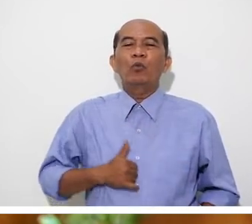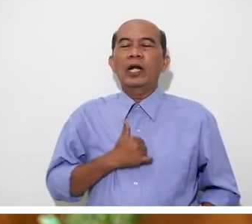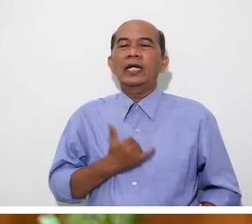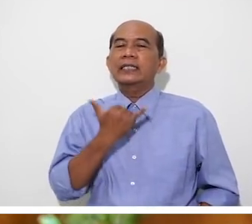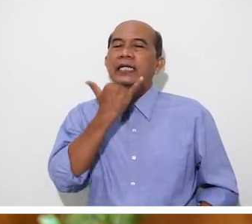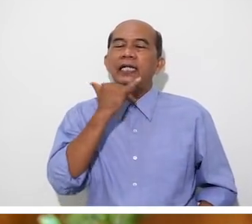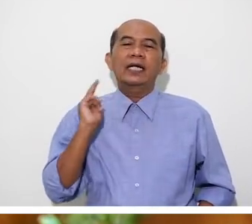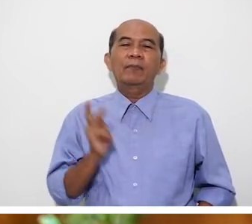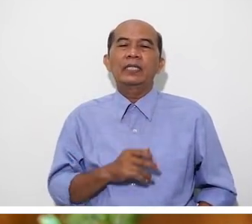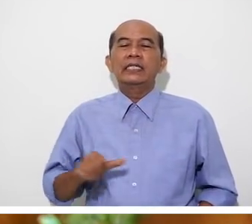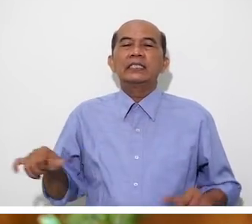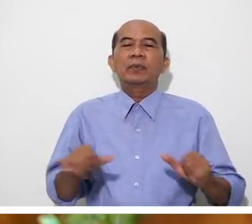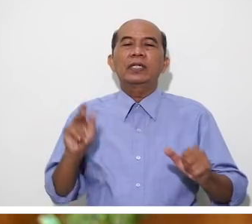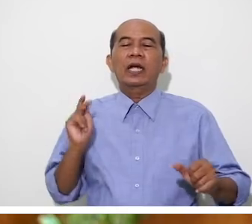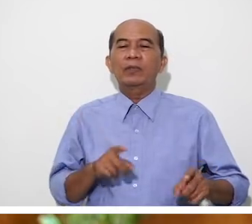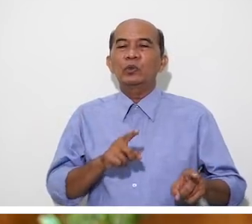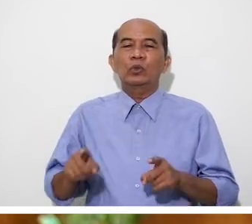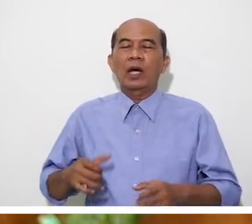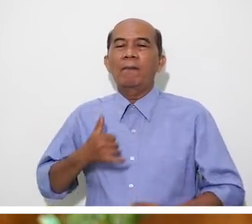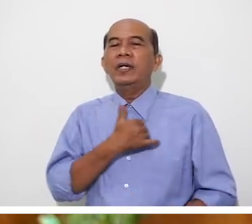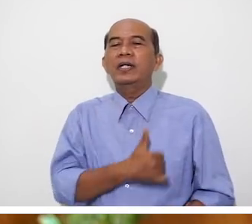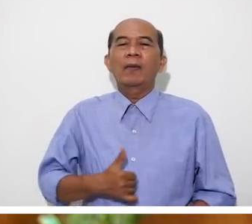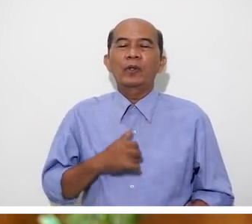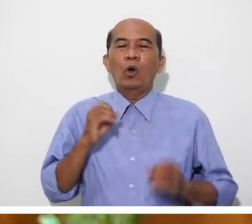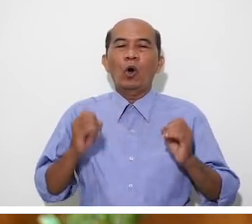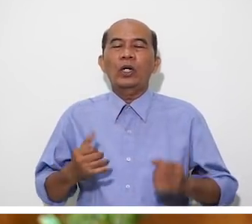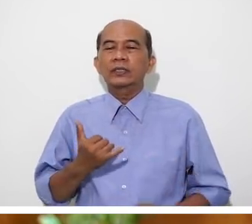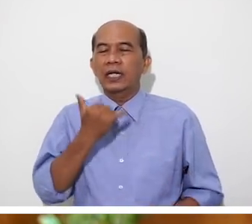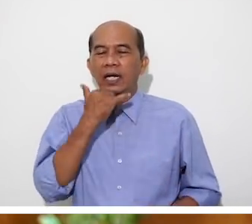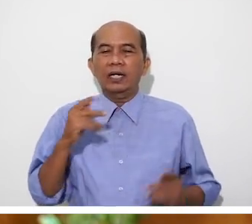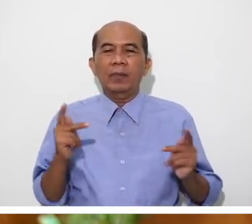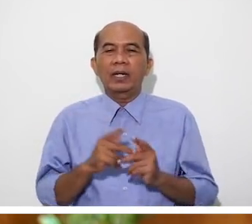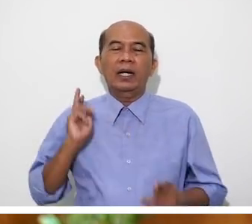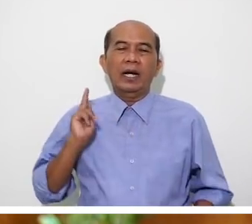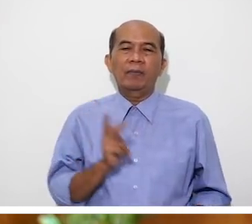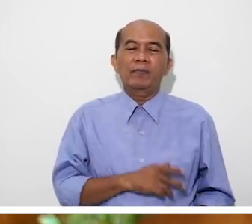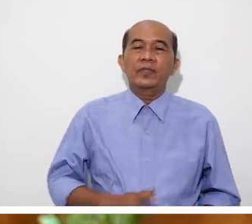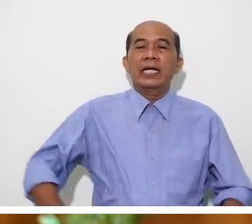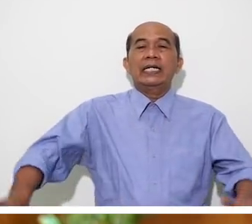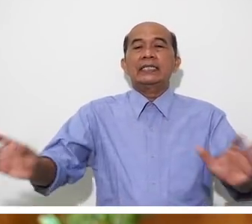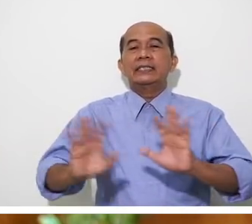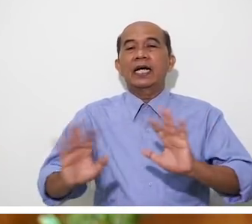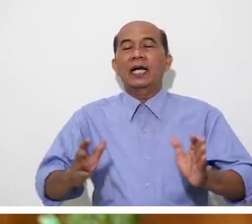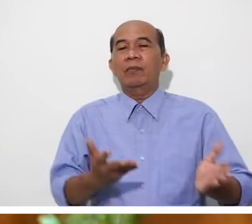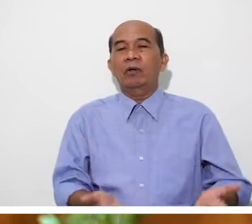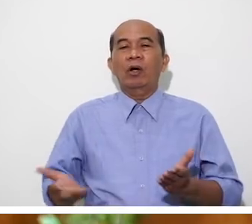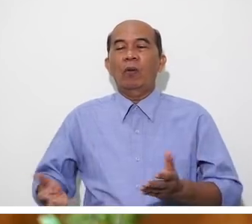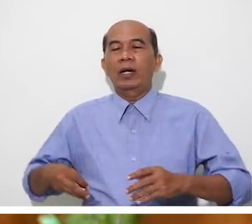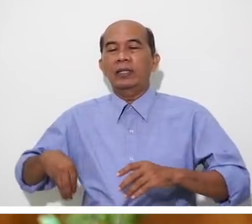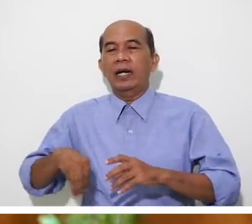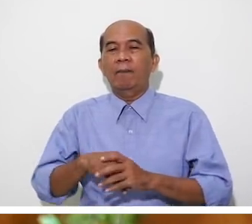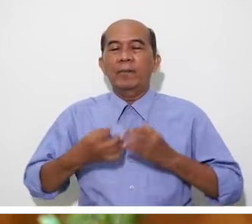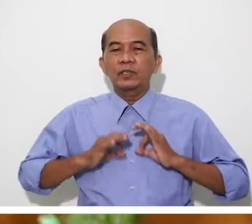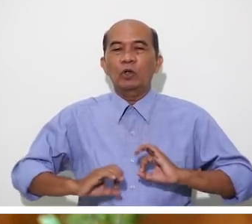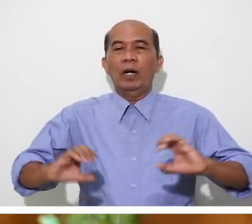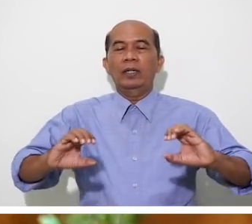kesalahan kami, seperti kami juga mengampuni orang yang bersalah kepada kami. Dan janganlah membawa kami ke dalam